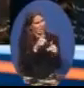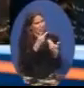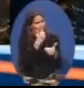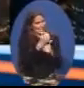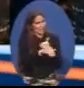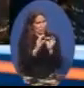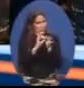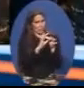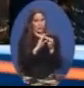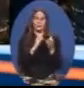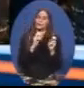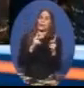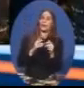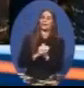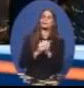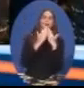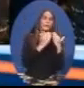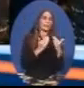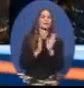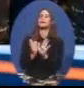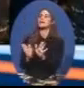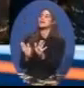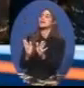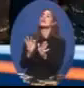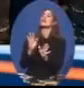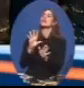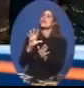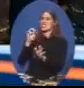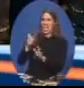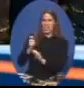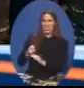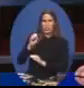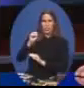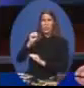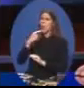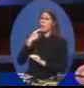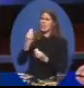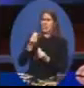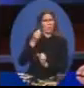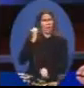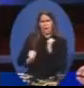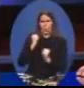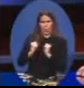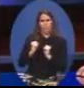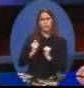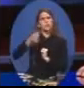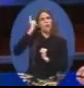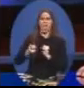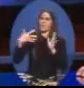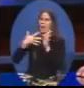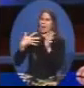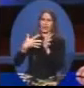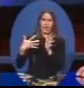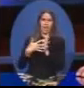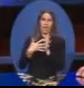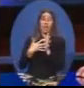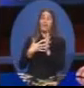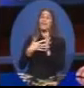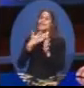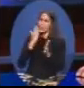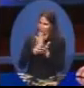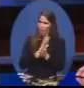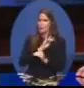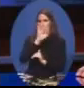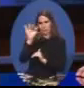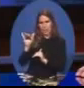לו לסיים את דבריו. תודה. מה שדיבר סמוטריץ', דיבר דברים חמורים מאוד שמחייבים חקירה, וכבר יש